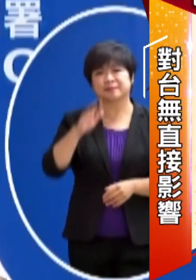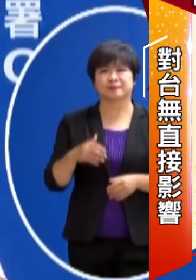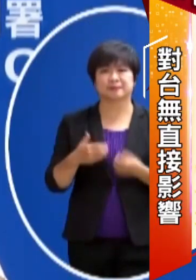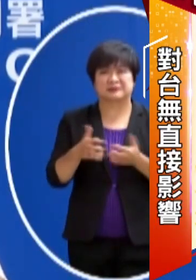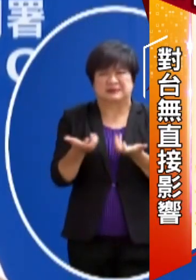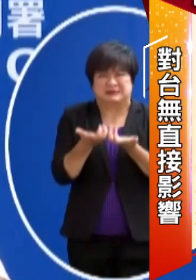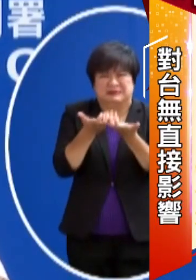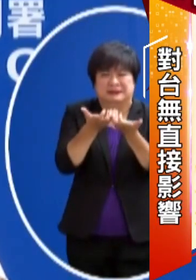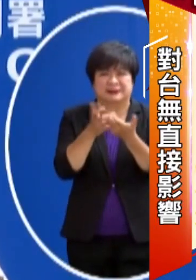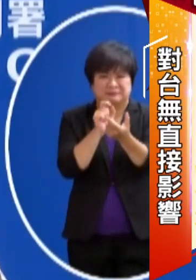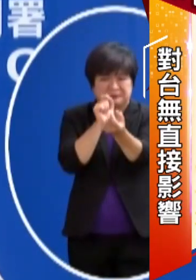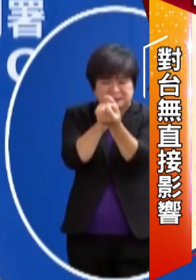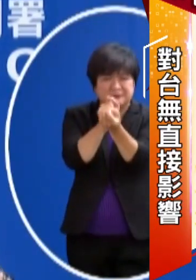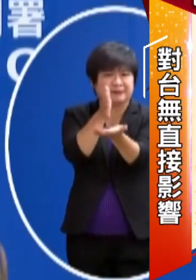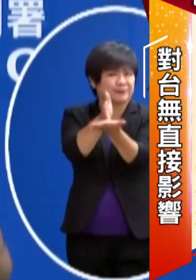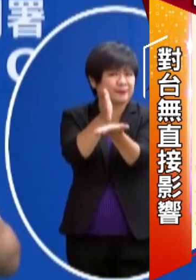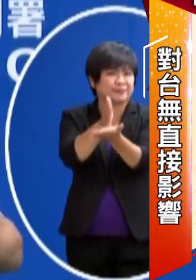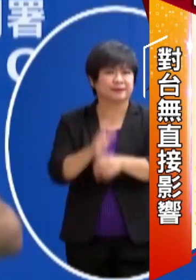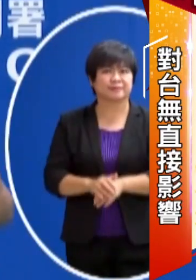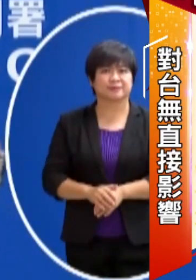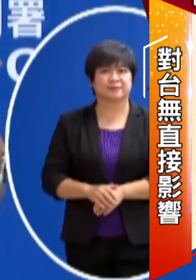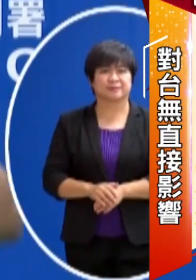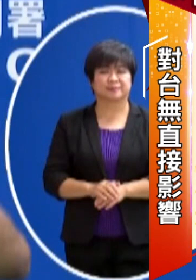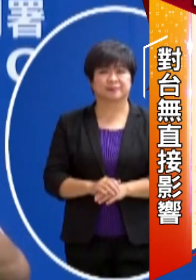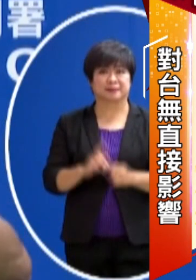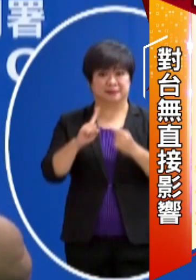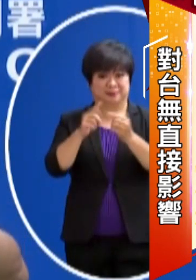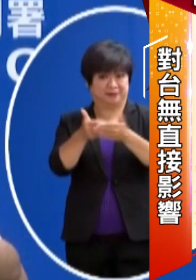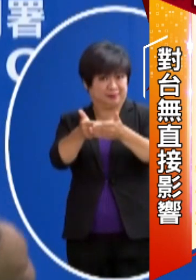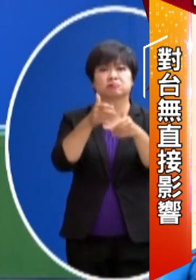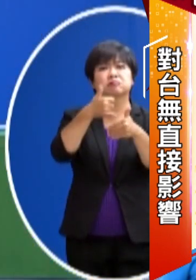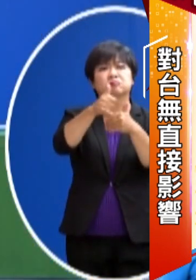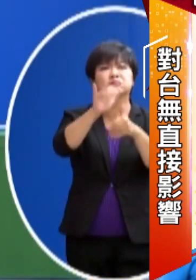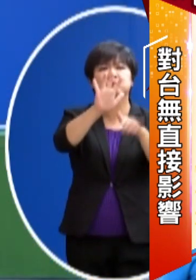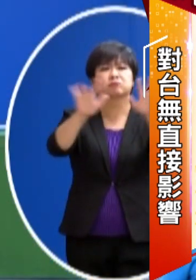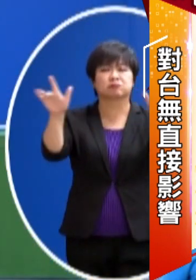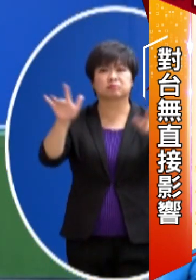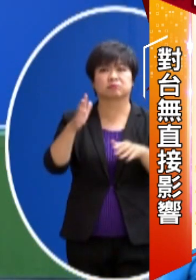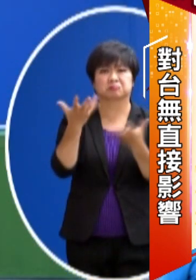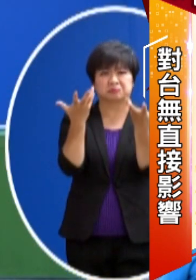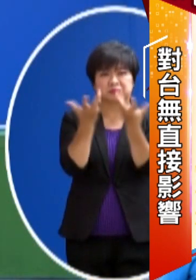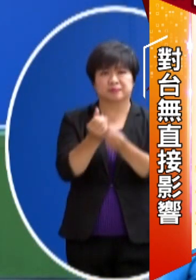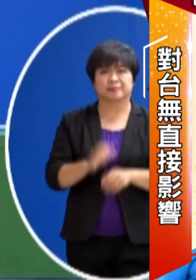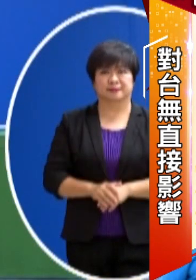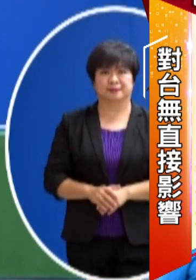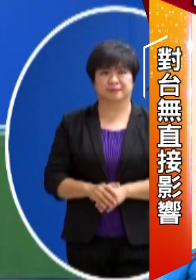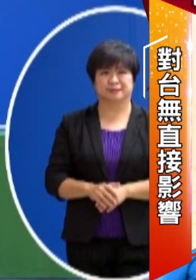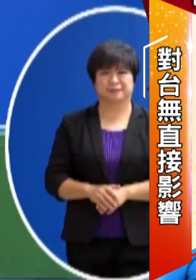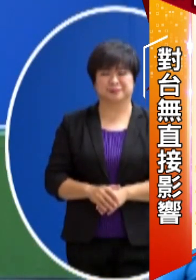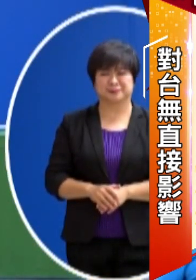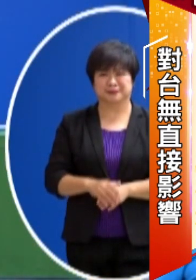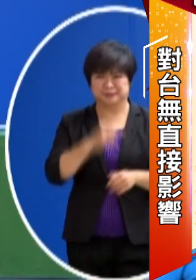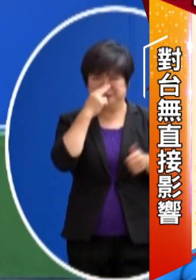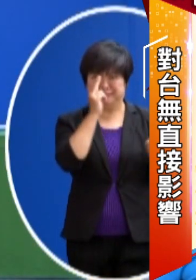太拥挤不要太拥挤大家社交距离还是要把它维持。 不要害我